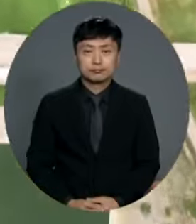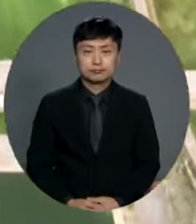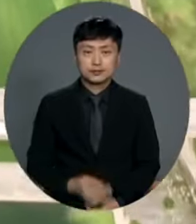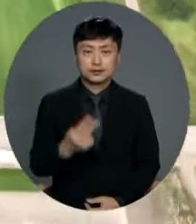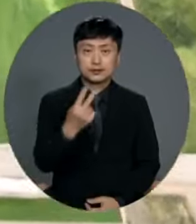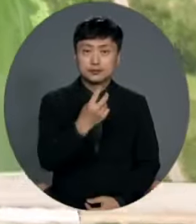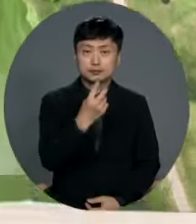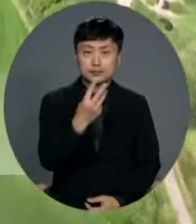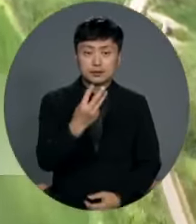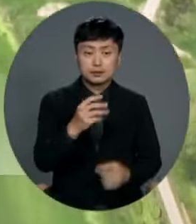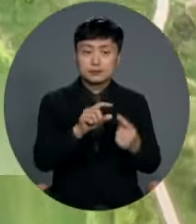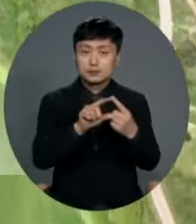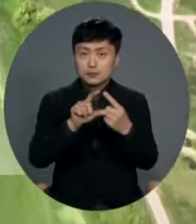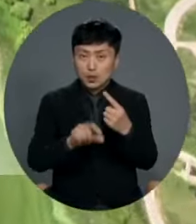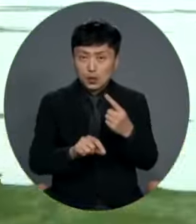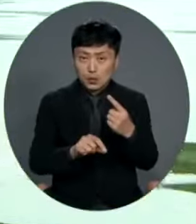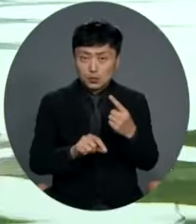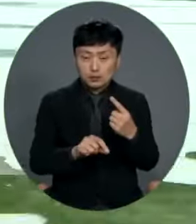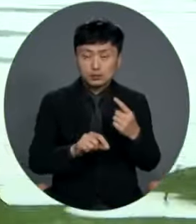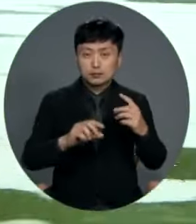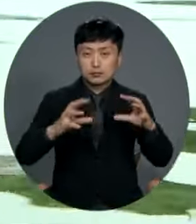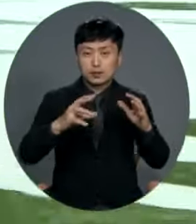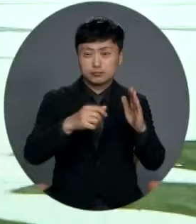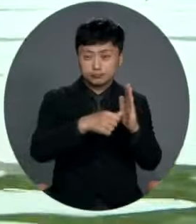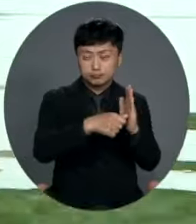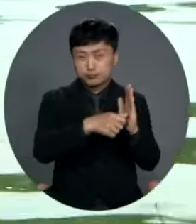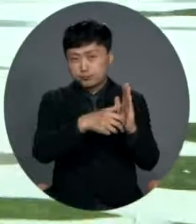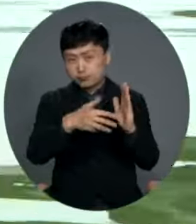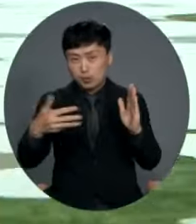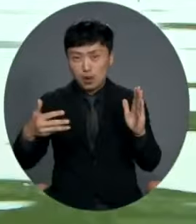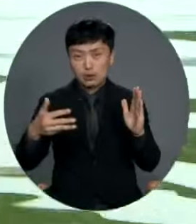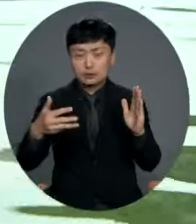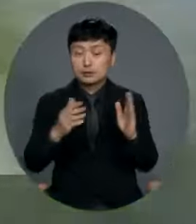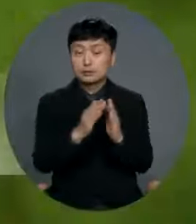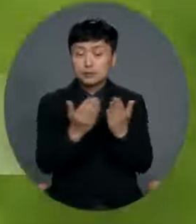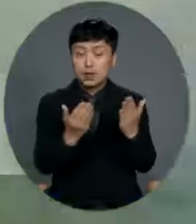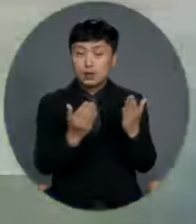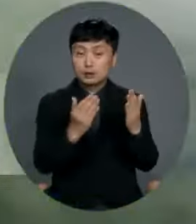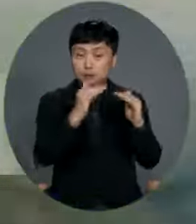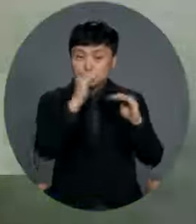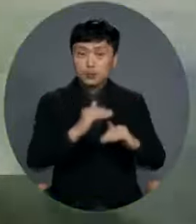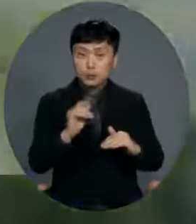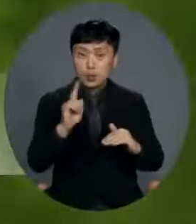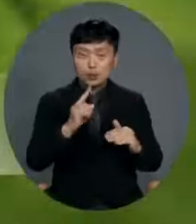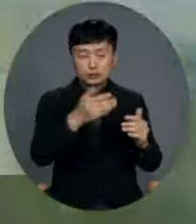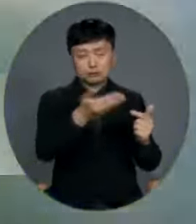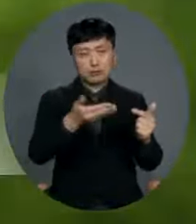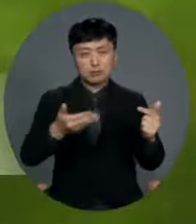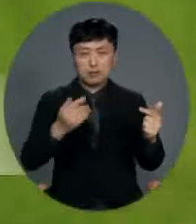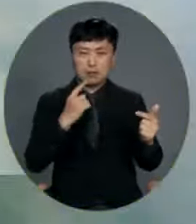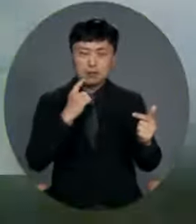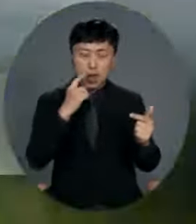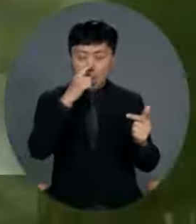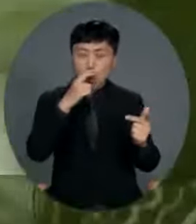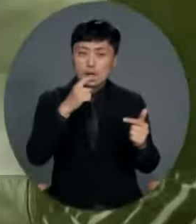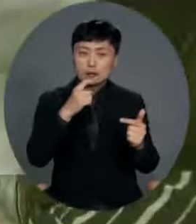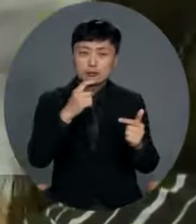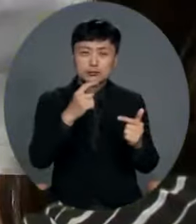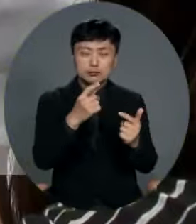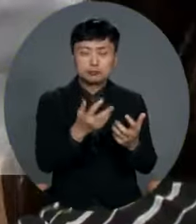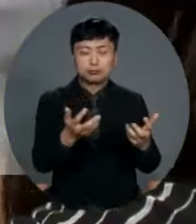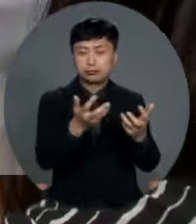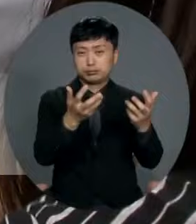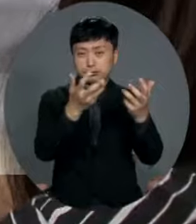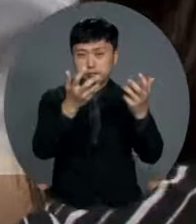2023년 1월 세계적 유명 미생물학 학술지 프런티어의 낙동강 녹조 독소의 에어로졸과 관련한